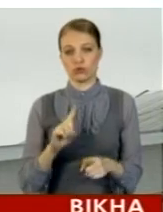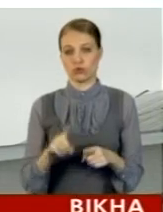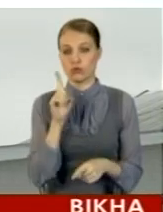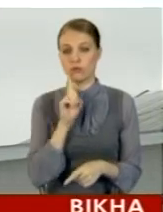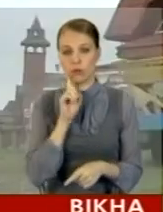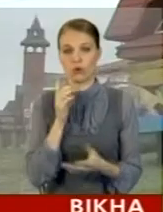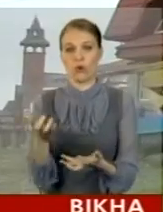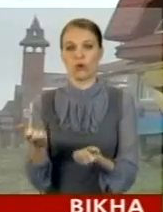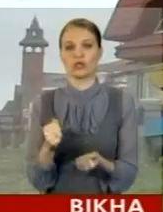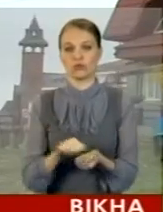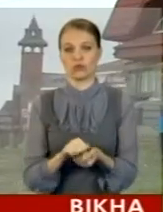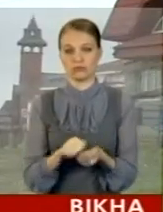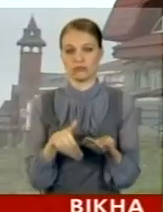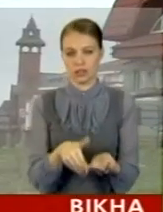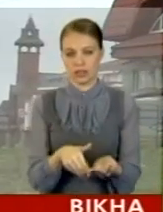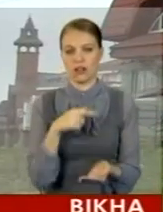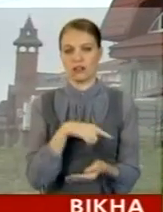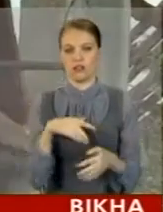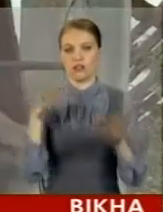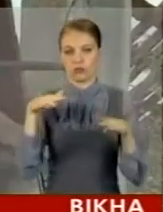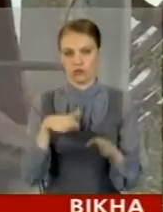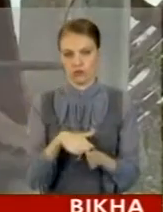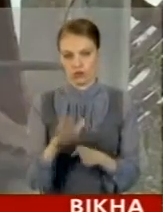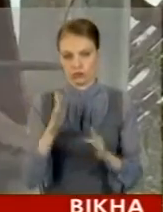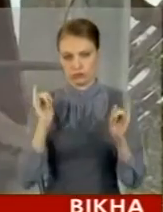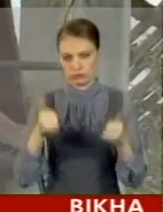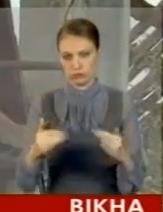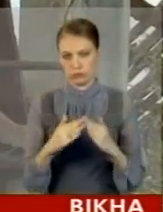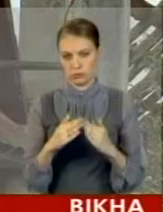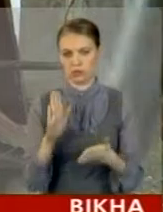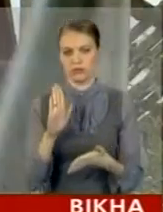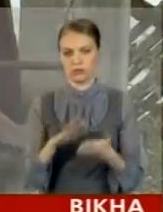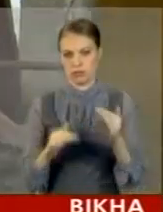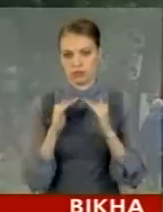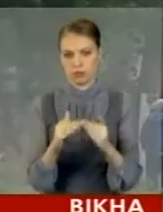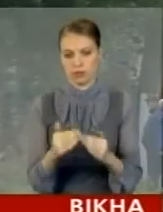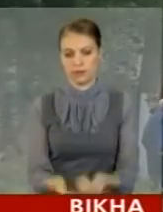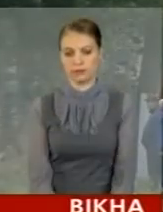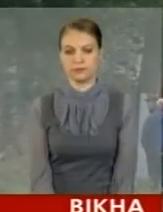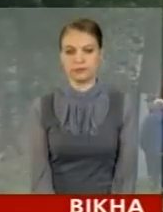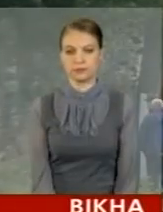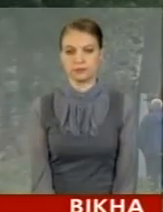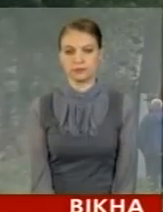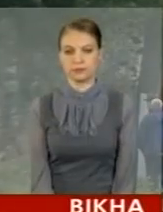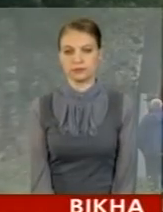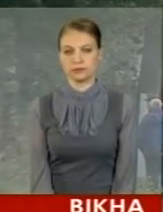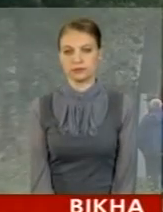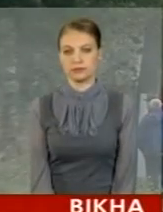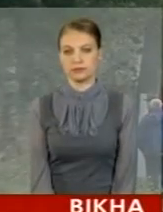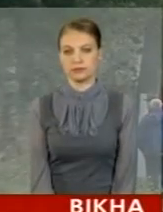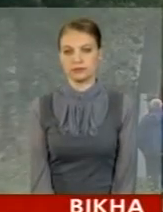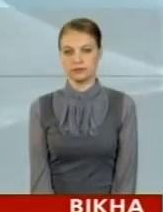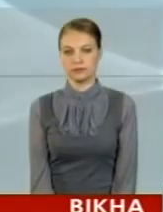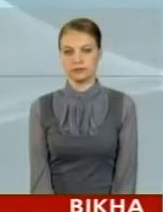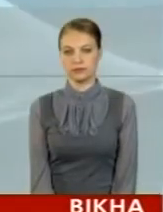поки отримують матеріали, дощі вщент позаливають будинки без покрівлі. Ігор Марчук, Дмитро Пастух, програма «Вікна»,